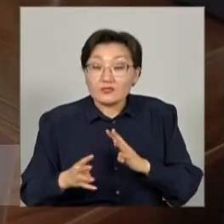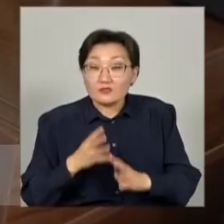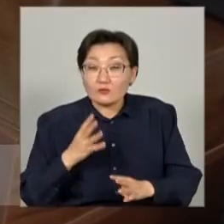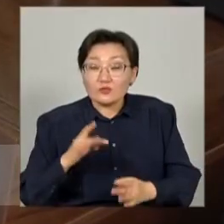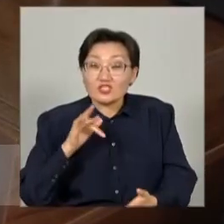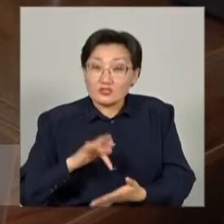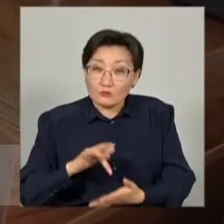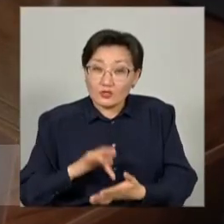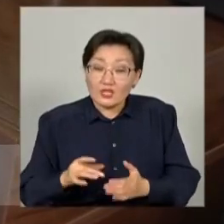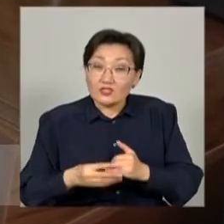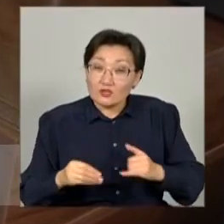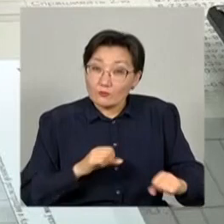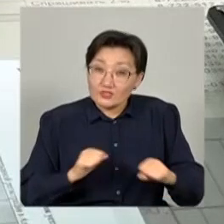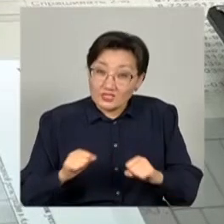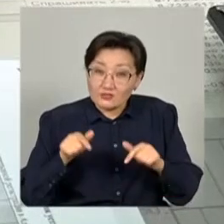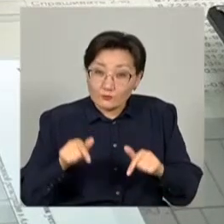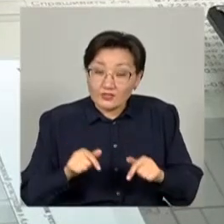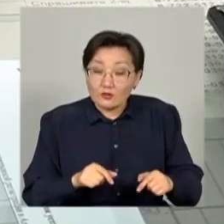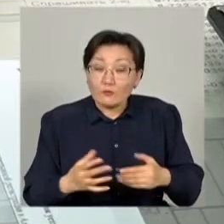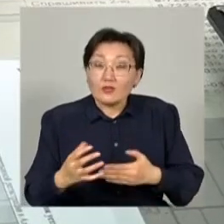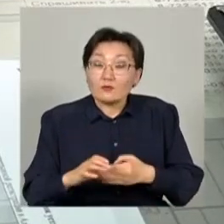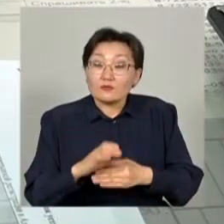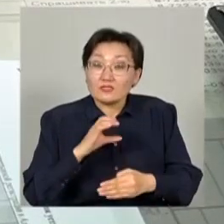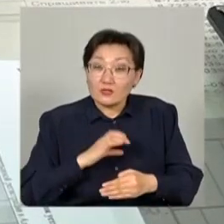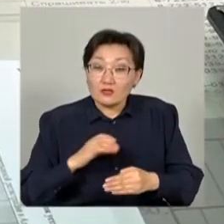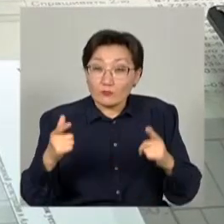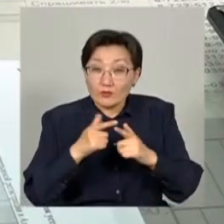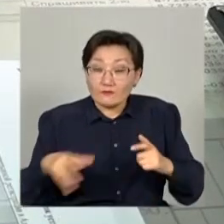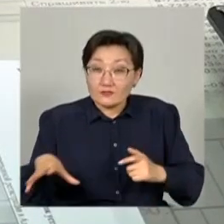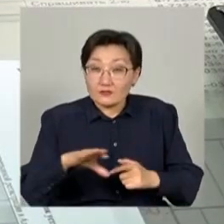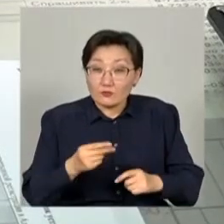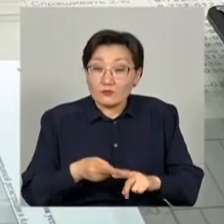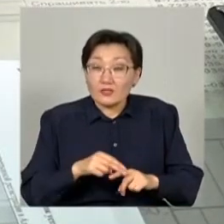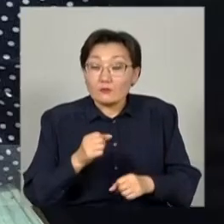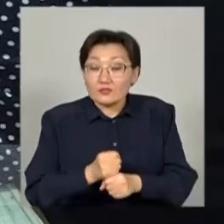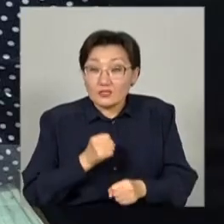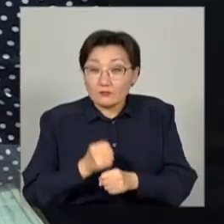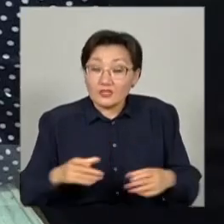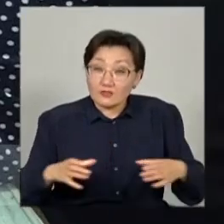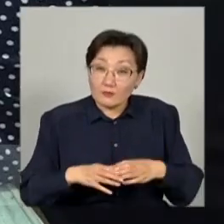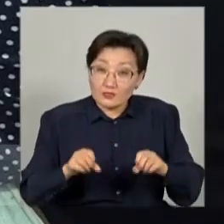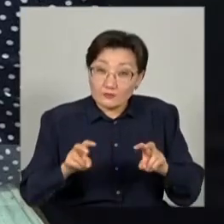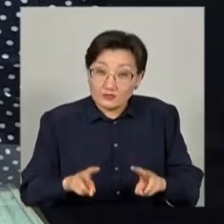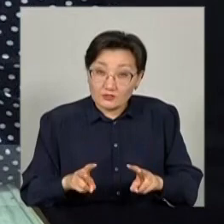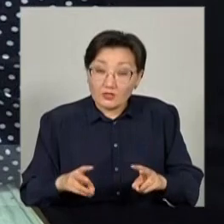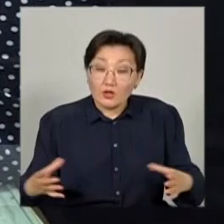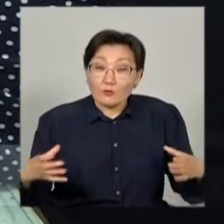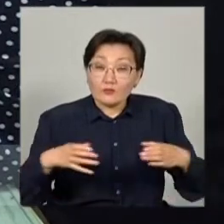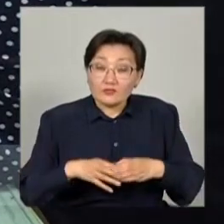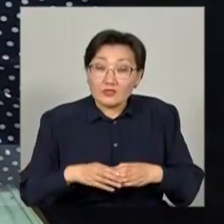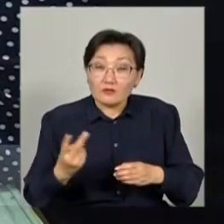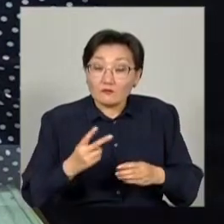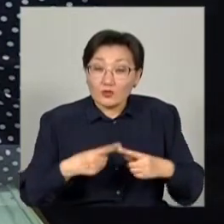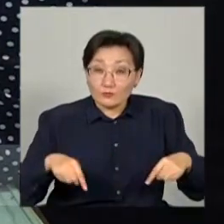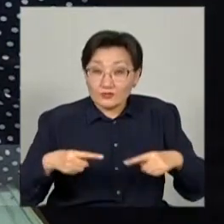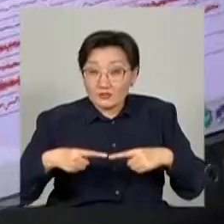мозговой центр сейсмологии. Именно сюда поступают данные со всех станций, где их обрабатывает команда специалистов. Объединение двух